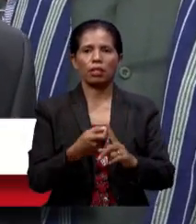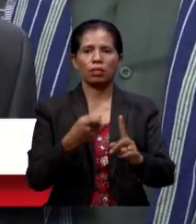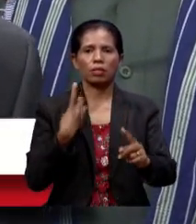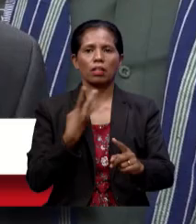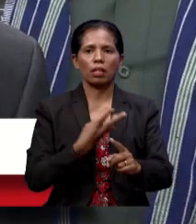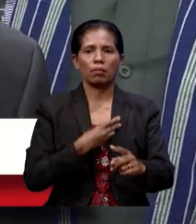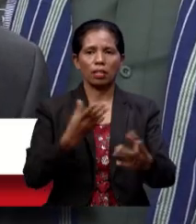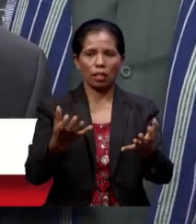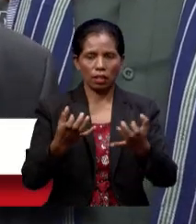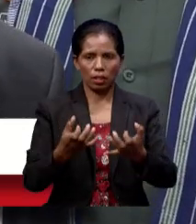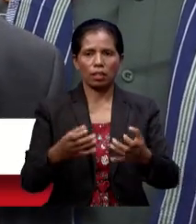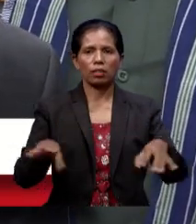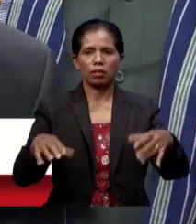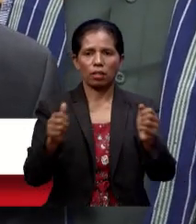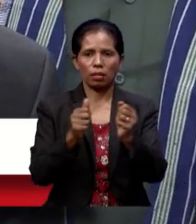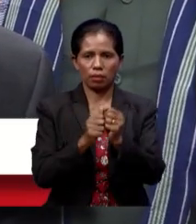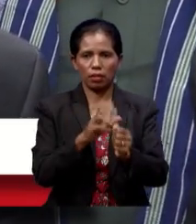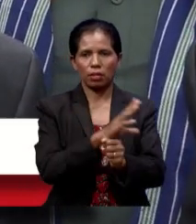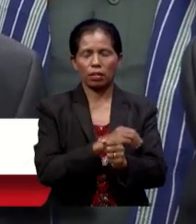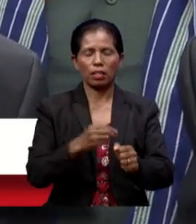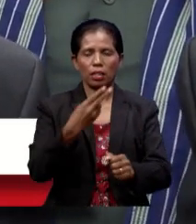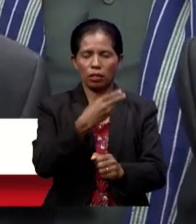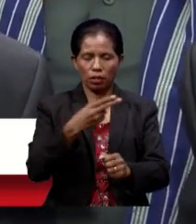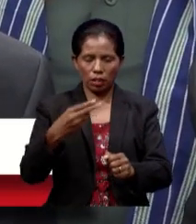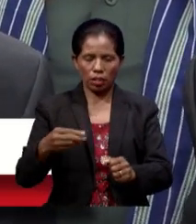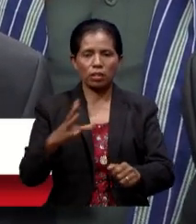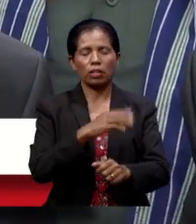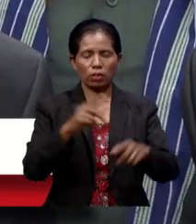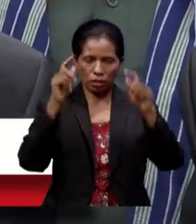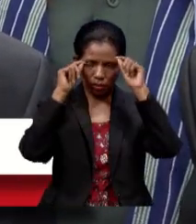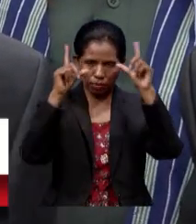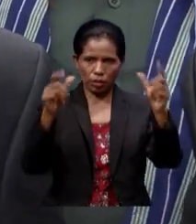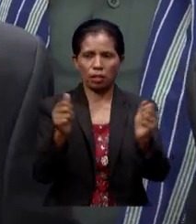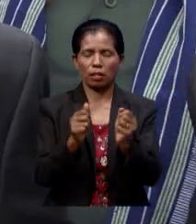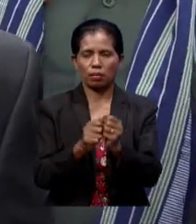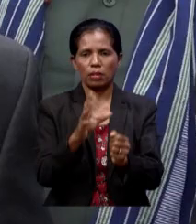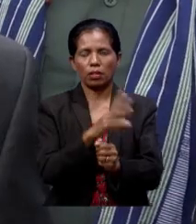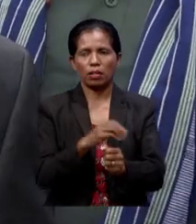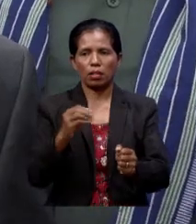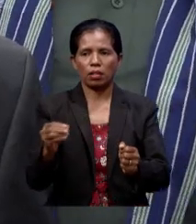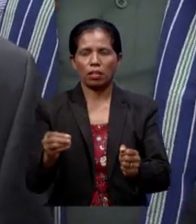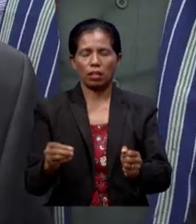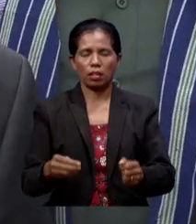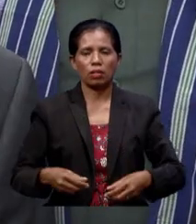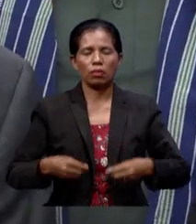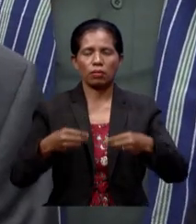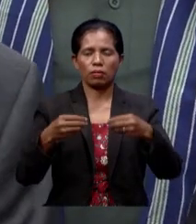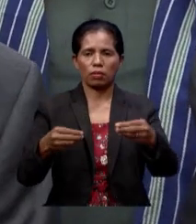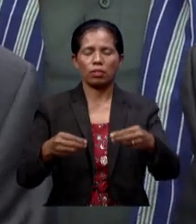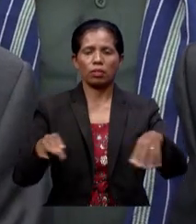kami bersama pemerintah Timor-Leste dan pemerintah Indonesia untuk memfasilitasi connectivity